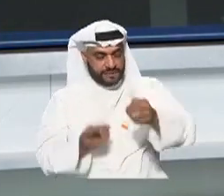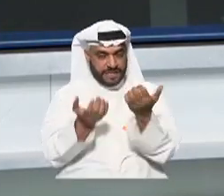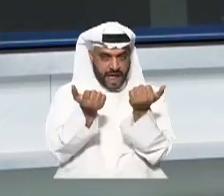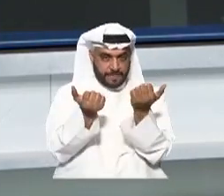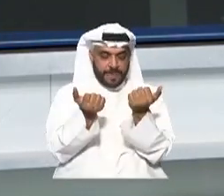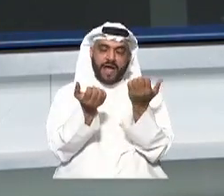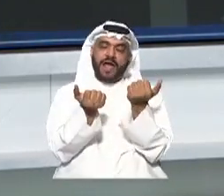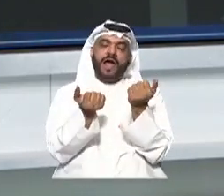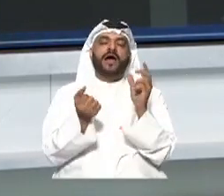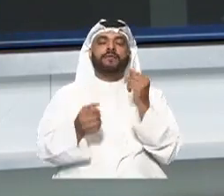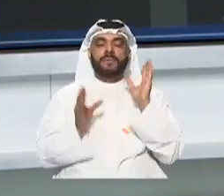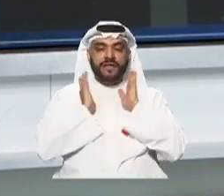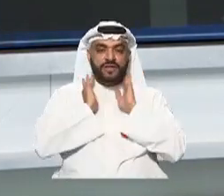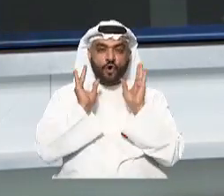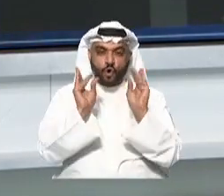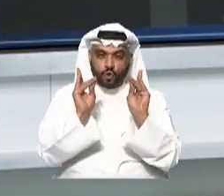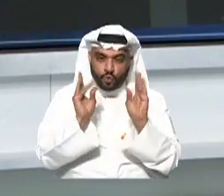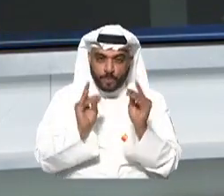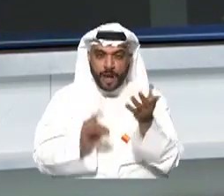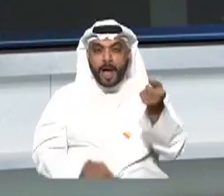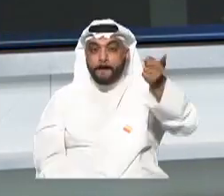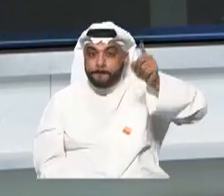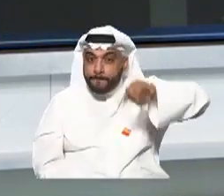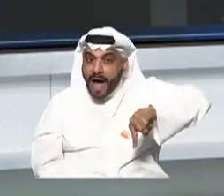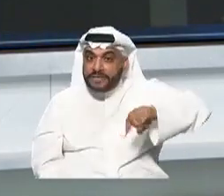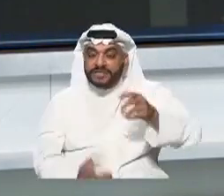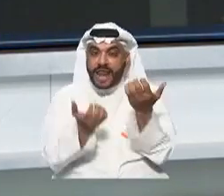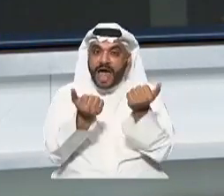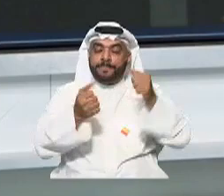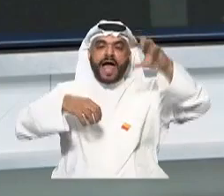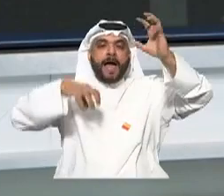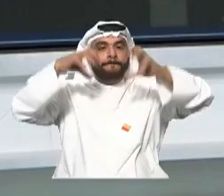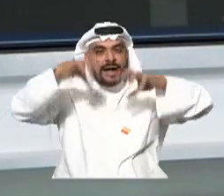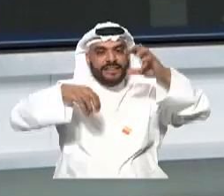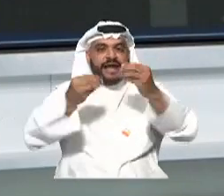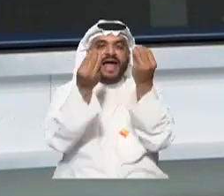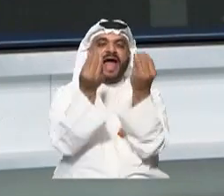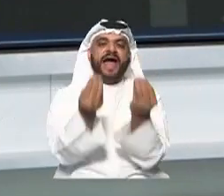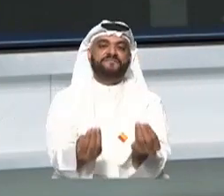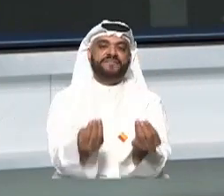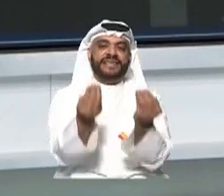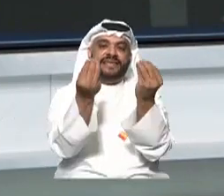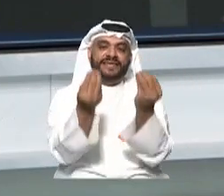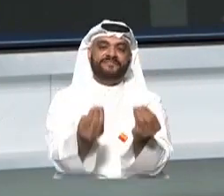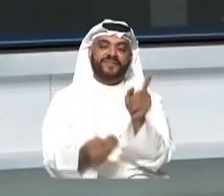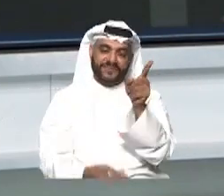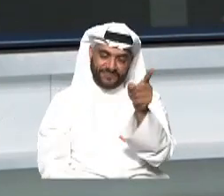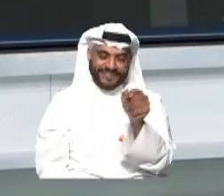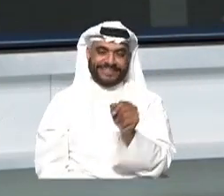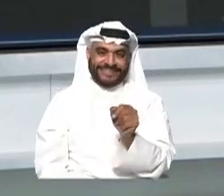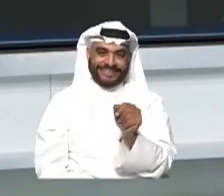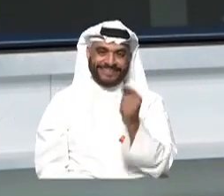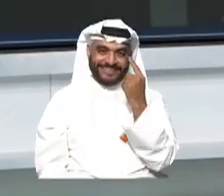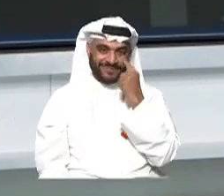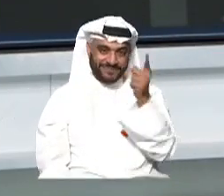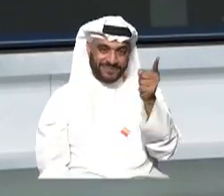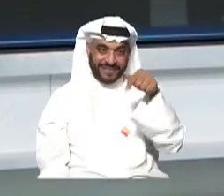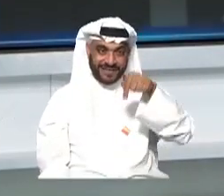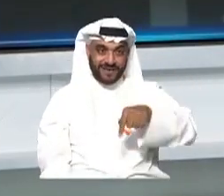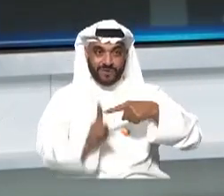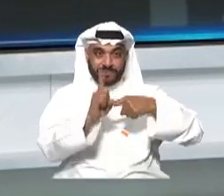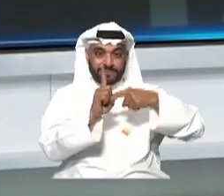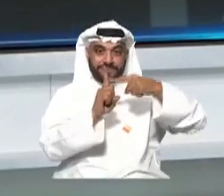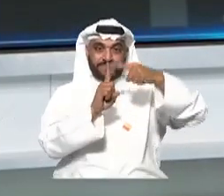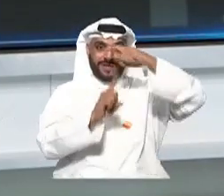خفيفة متفرقة على بعض المناطق أثناء عبور السحب. نشاط الرياح راح يكون يوم الغد ملحوظ خلال النهار فقط من 12 إلى 40